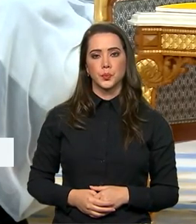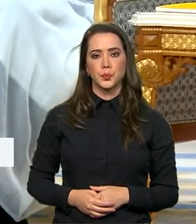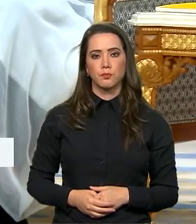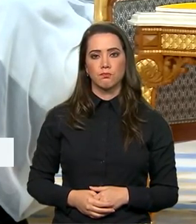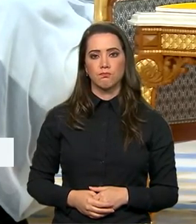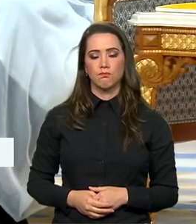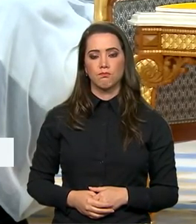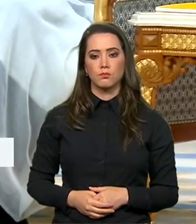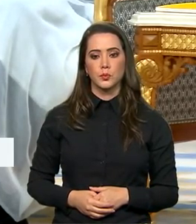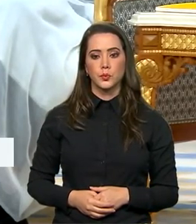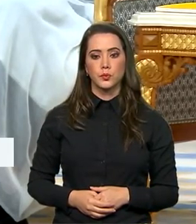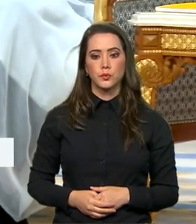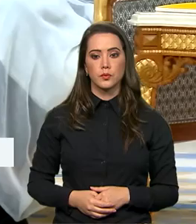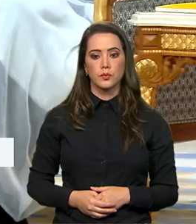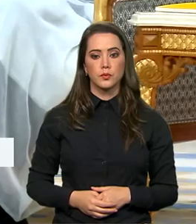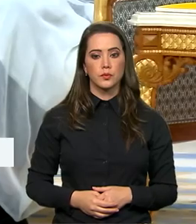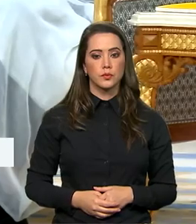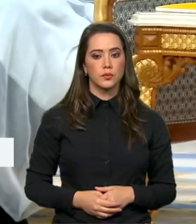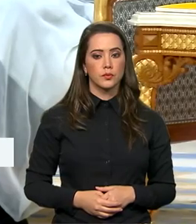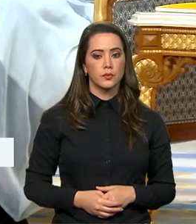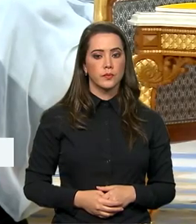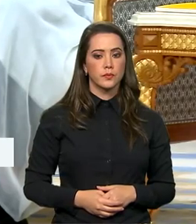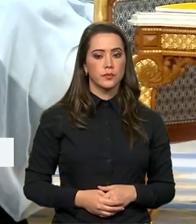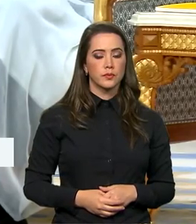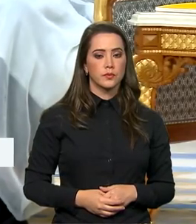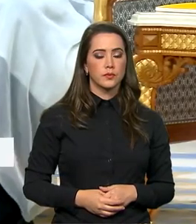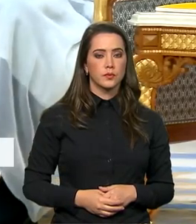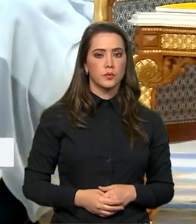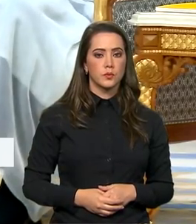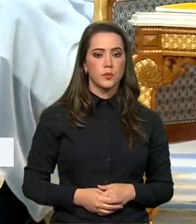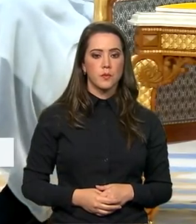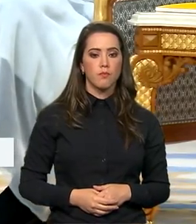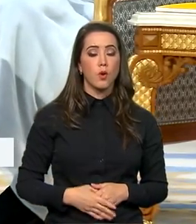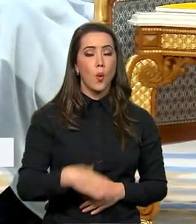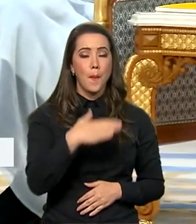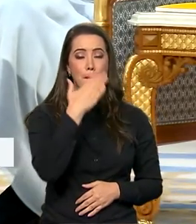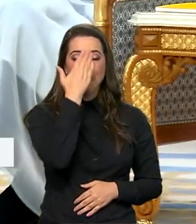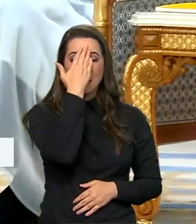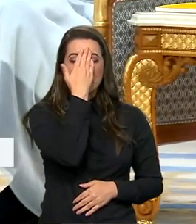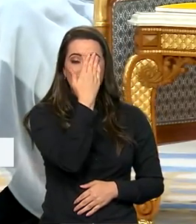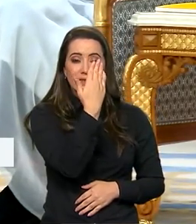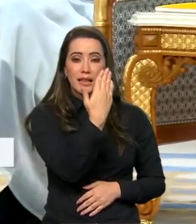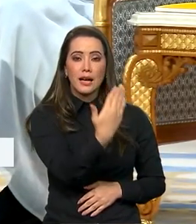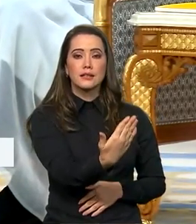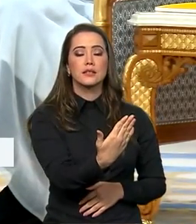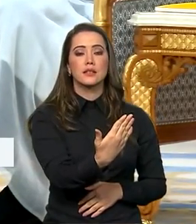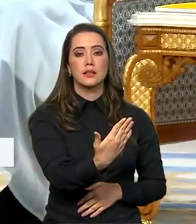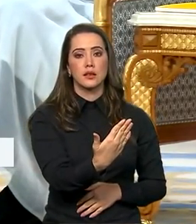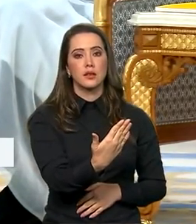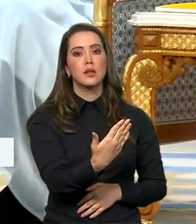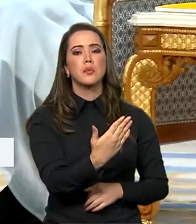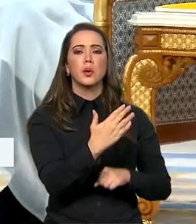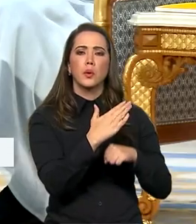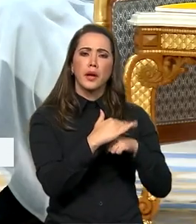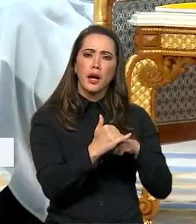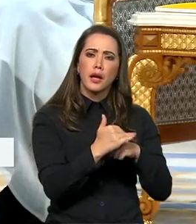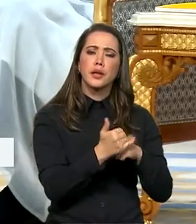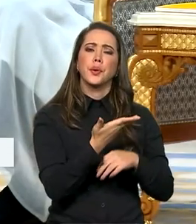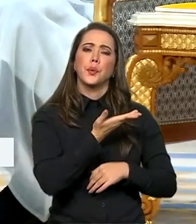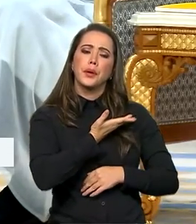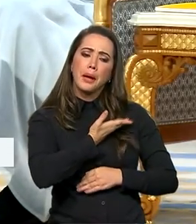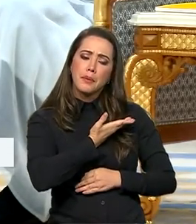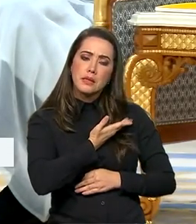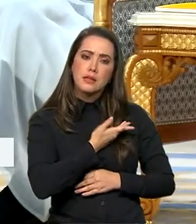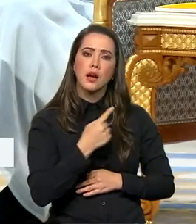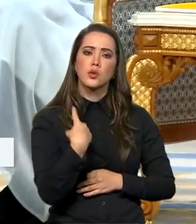والصداقة والحفاوة التي استقبلنا بها. Obrigado pela cordialidade e amizade com